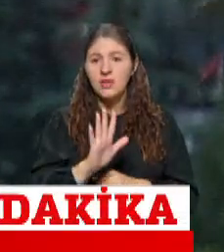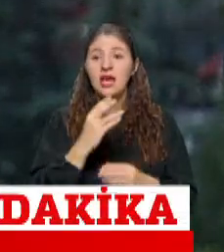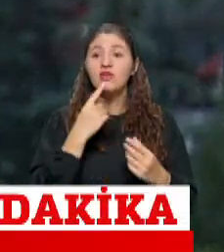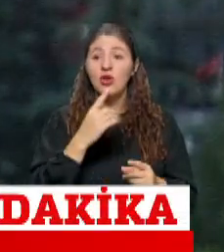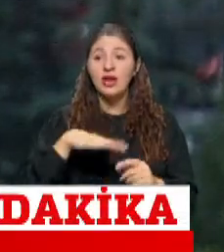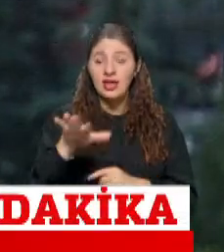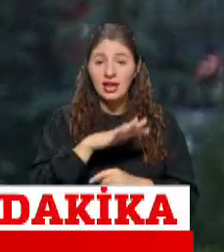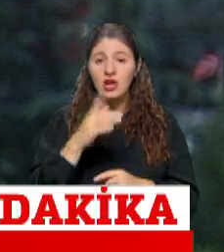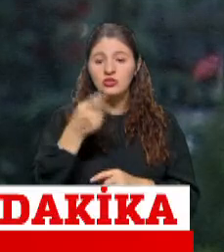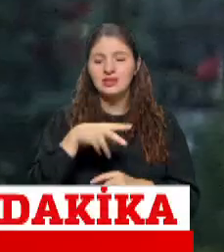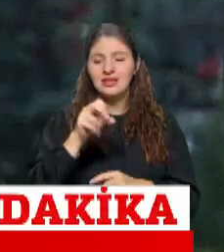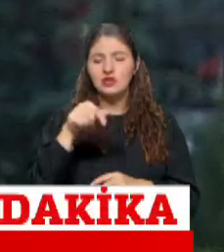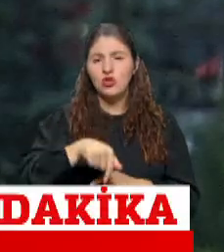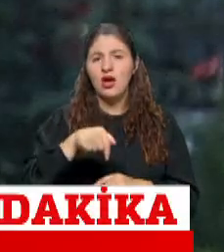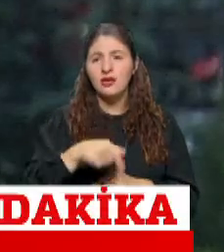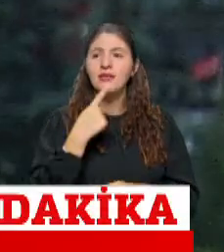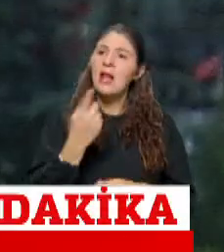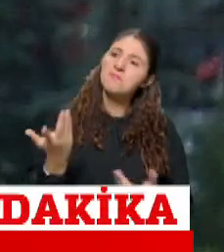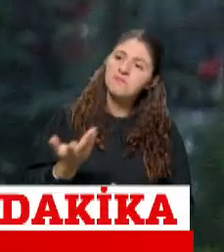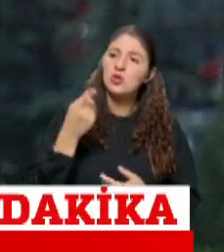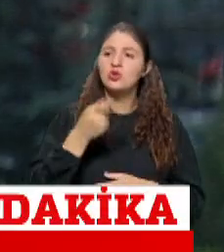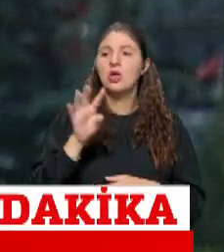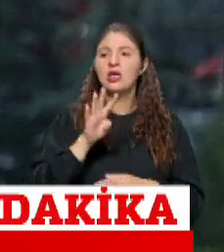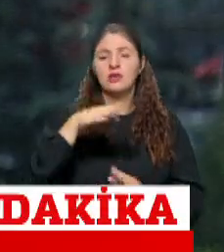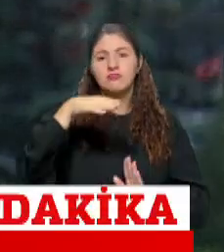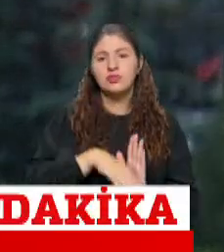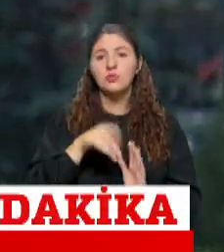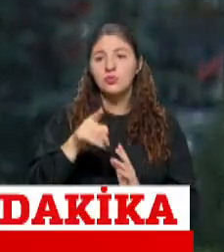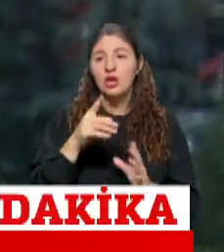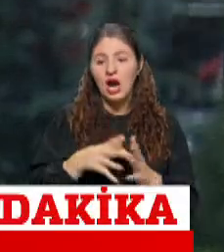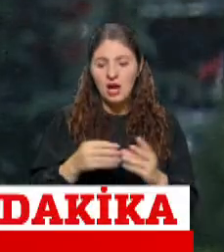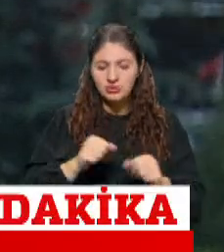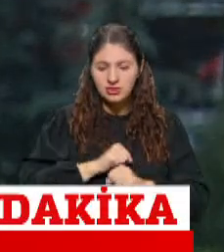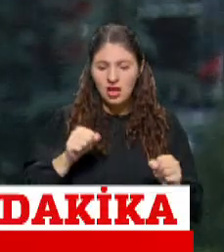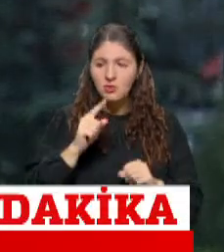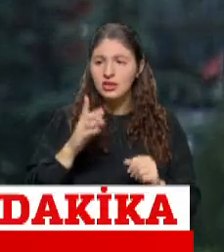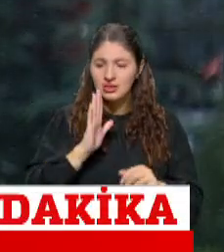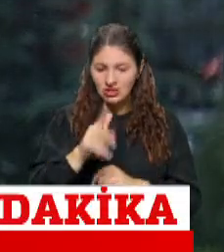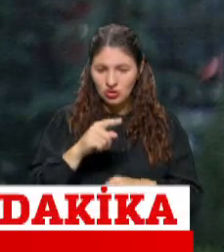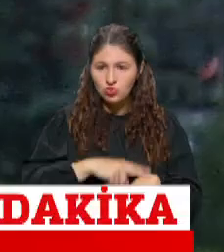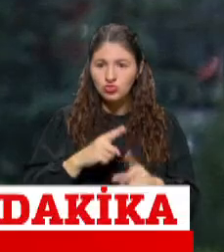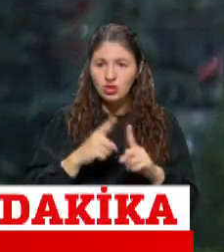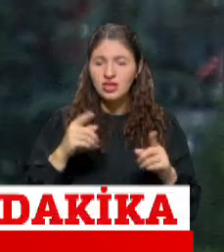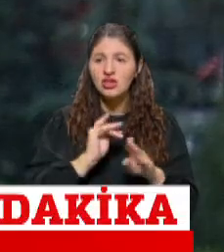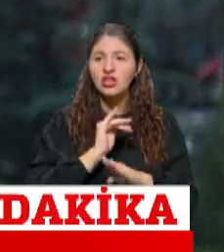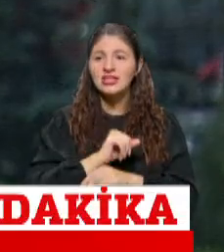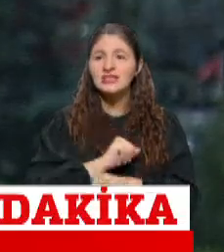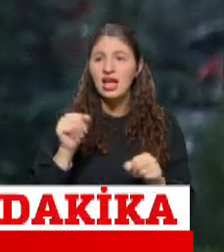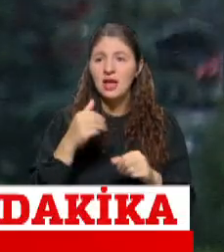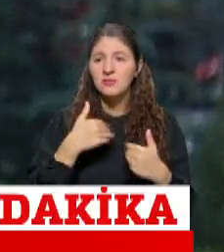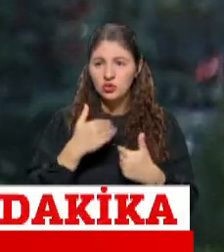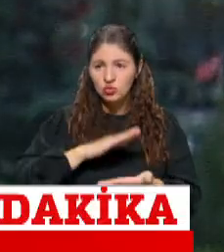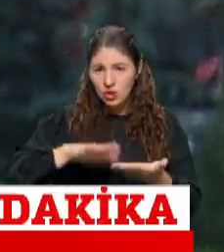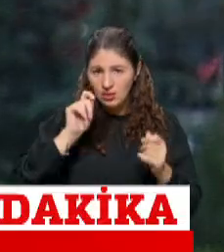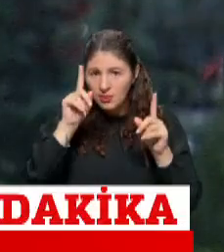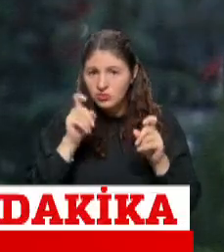ki %80 şu anda. Diyelim ki %40'a düştü. Bu kayıpları, bu geçen sürede yaşanacak kayıpları biz